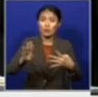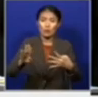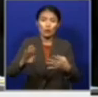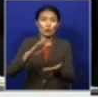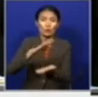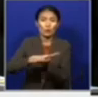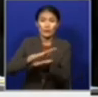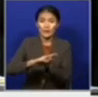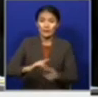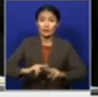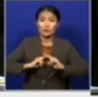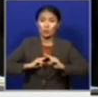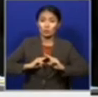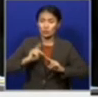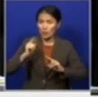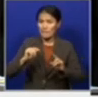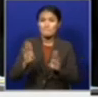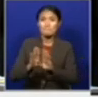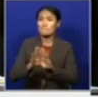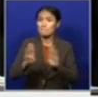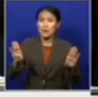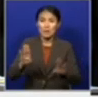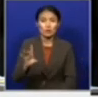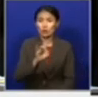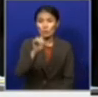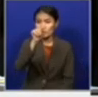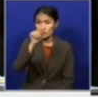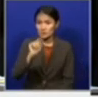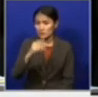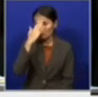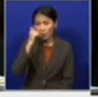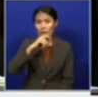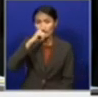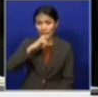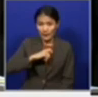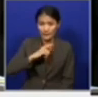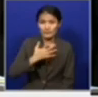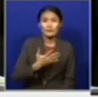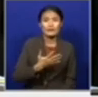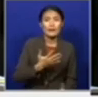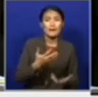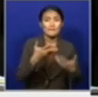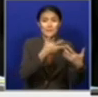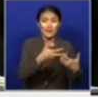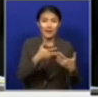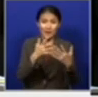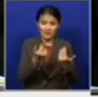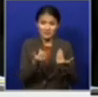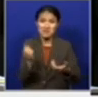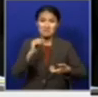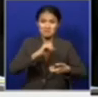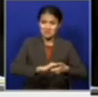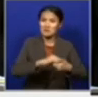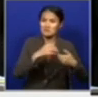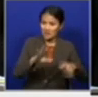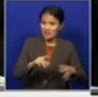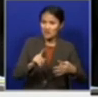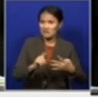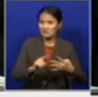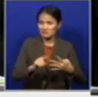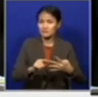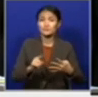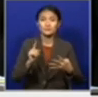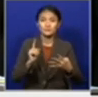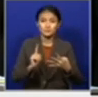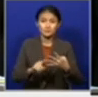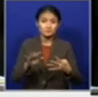ธุรกิจต่างด้าวพ.ศ. 2542ซึ่งอาจต้องถูกฉีกไปในอนาคตนะคะพรบโรงเรียนเอกชนที่ต้